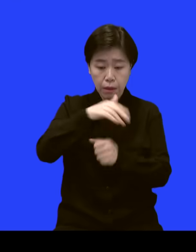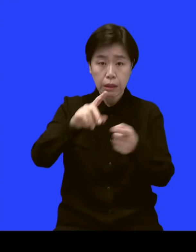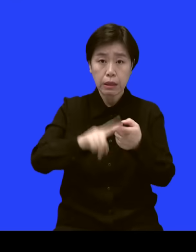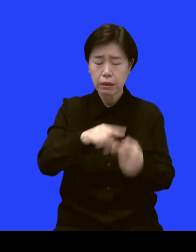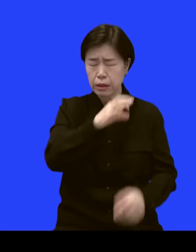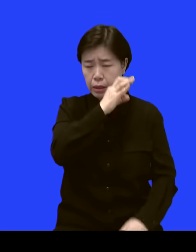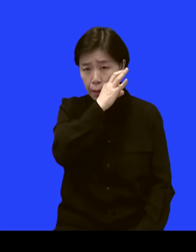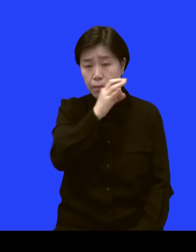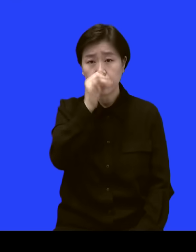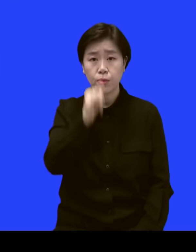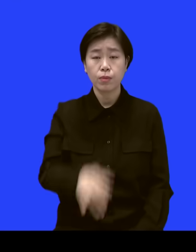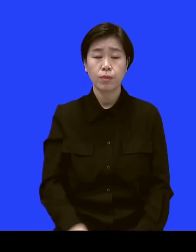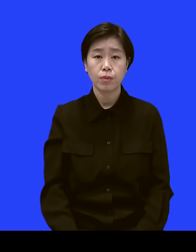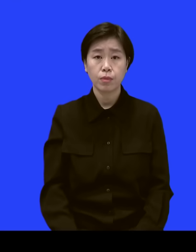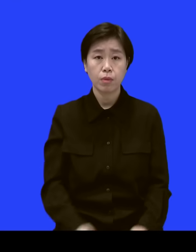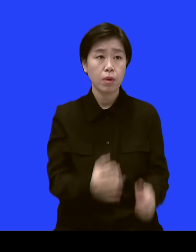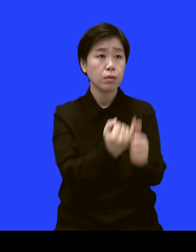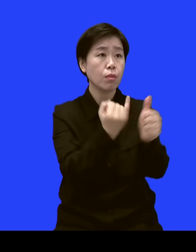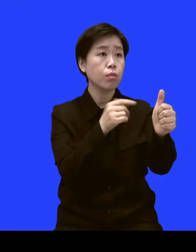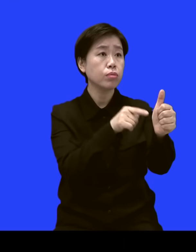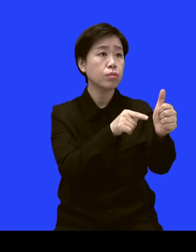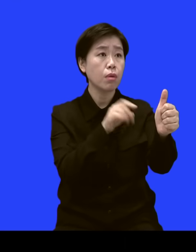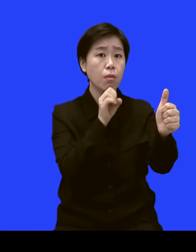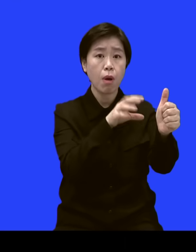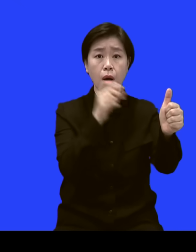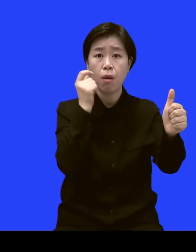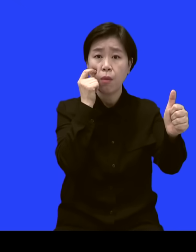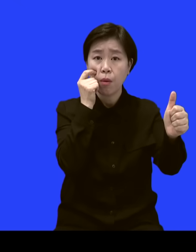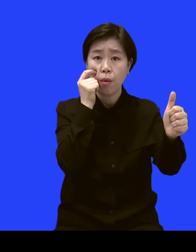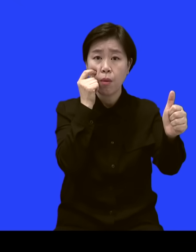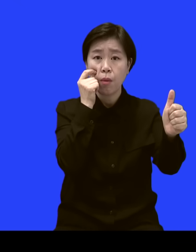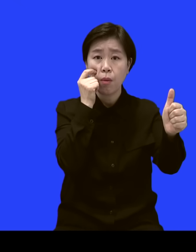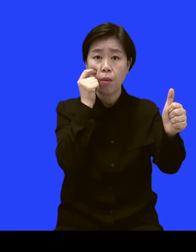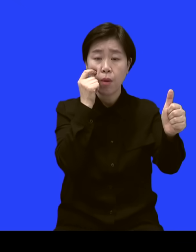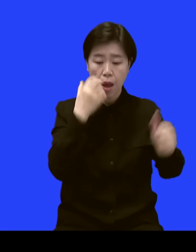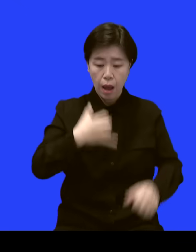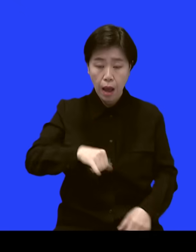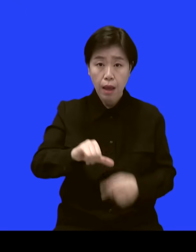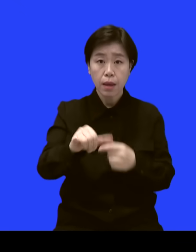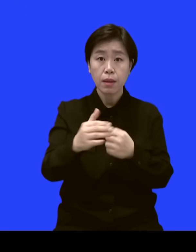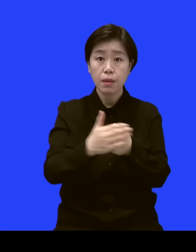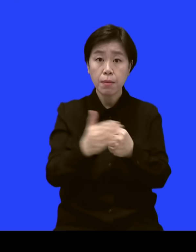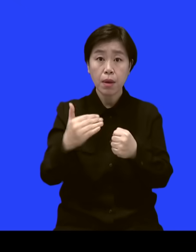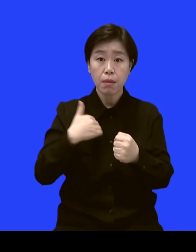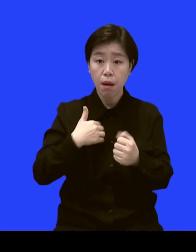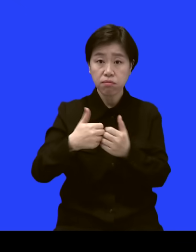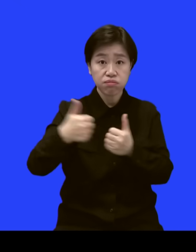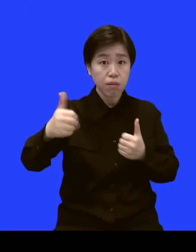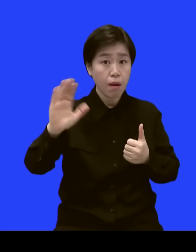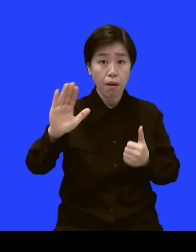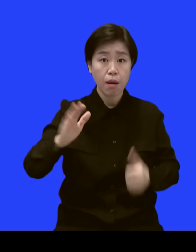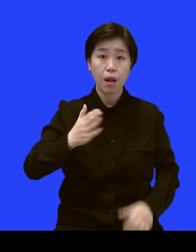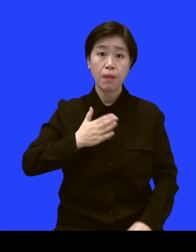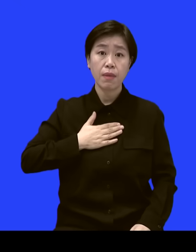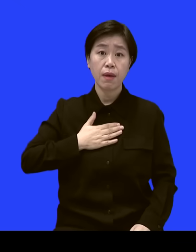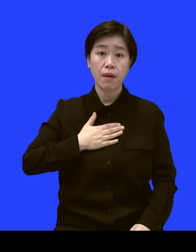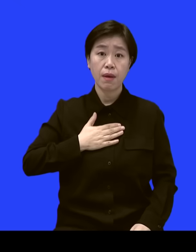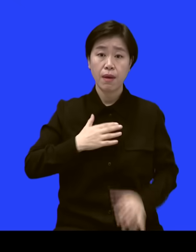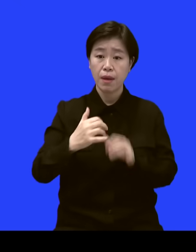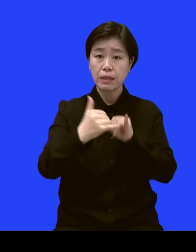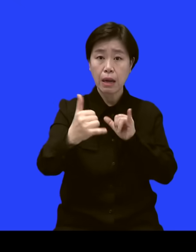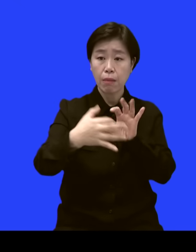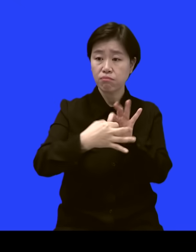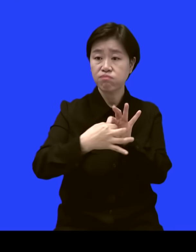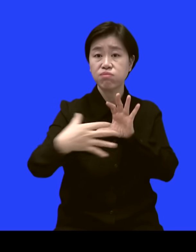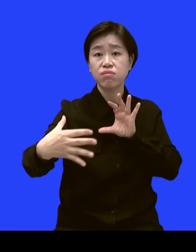하겠더라고요. 그렇죠, 그렇죠. 어떤 뭐 아이 문제도 아니고 내 인간관계로 이런 일을 거의